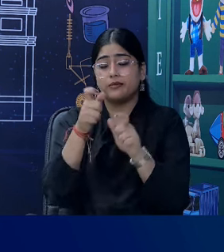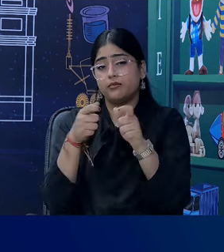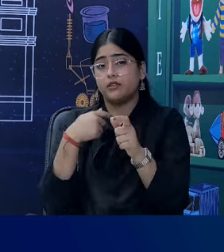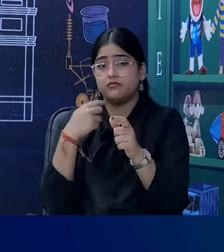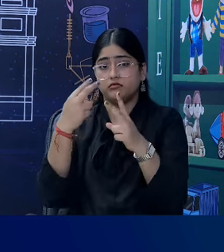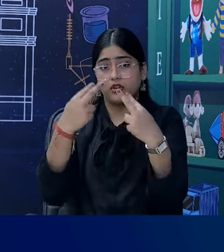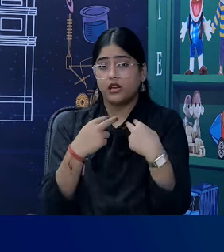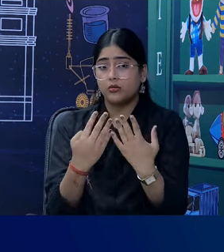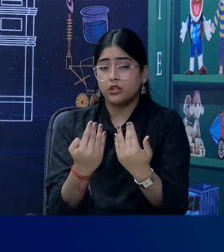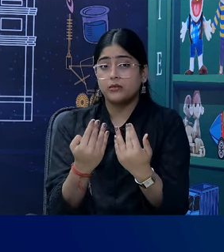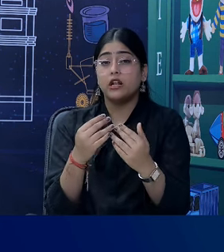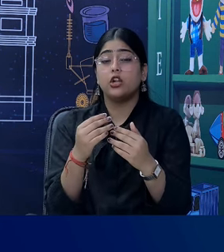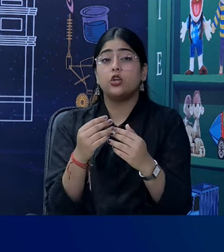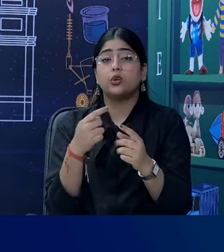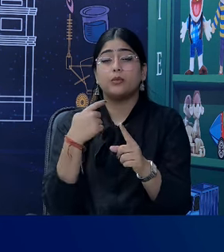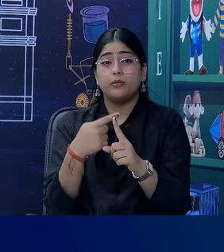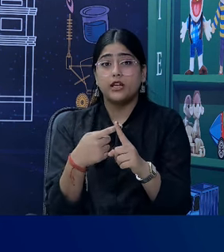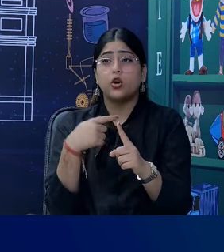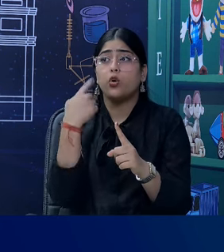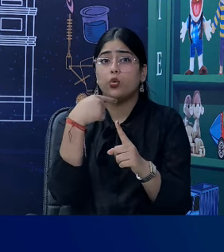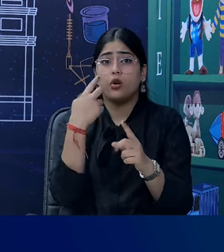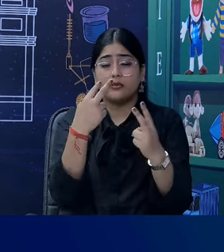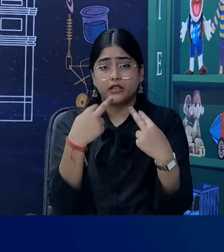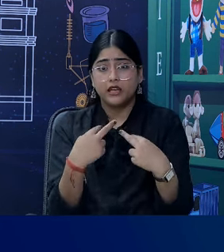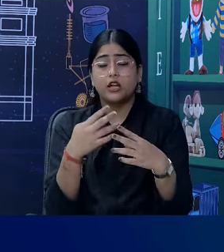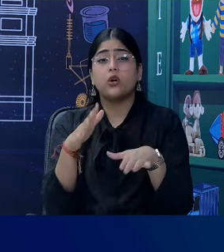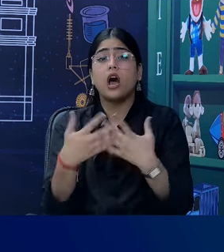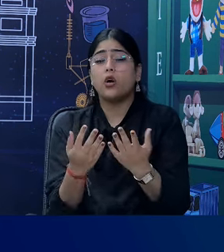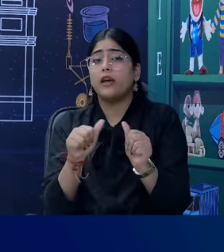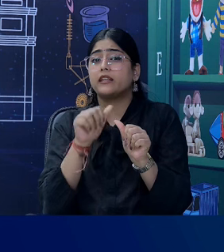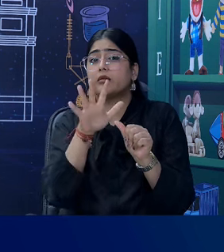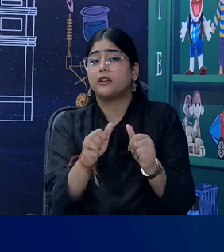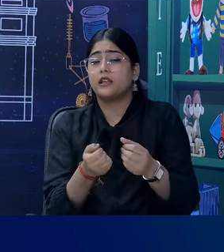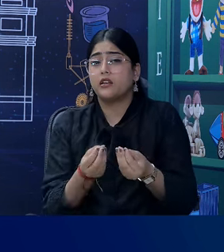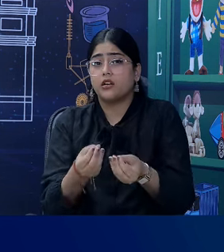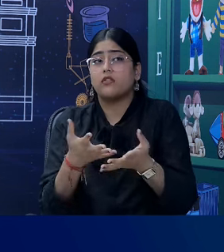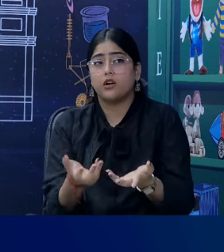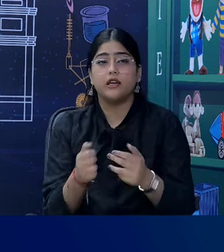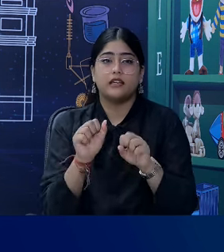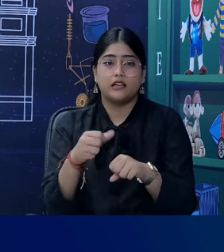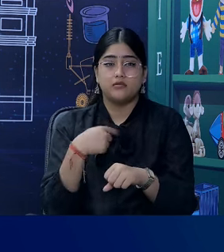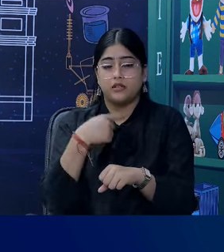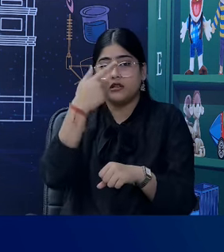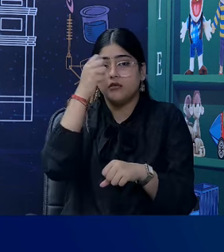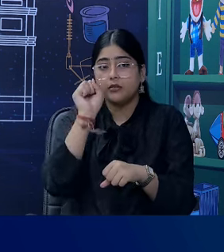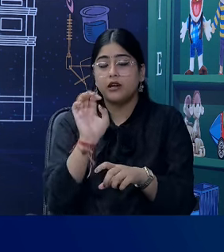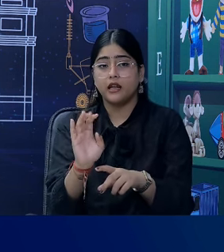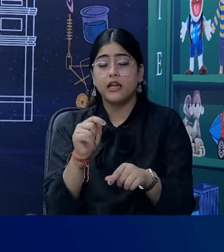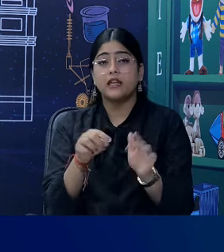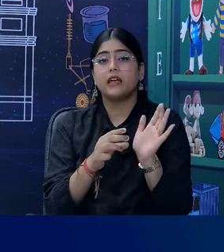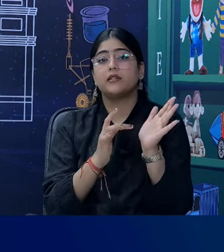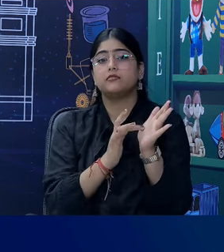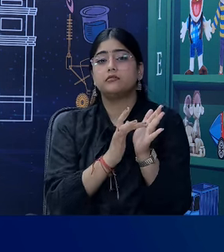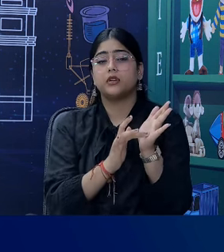जो है उनके लिए कैसे और सुगम में आसान बनाया जा सकता है बहुत अच्छी बात कही है तो इसी चीज को ध्यान में रखते हुए हमने टेक्टाइल मैप